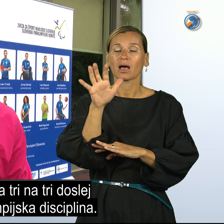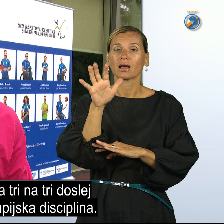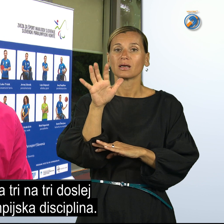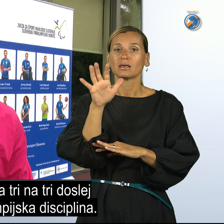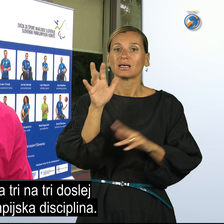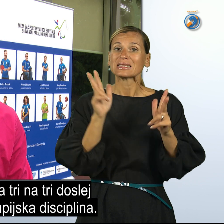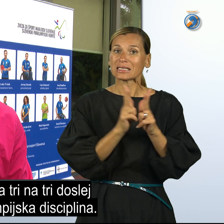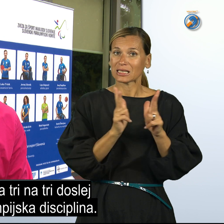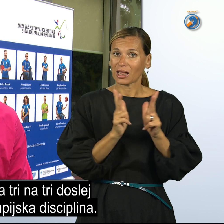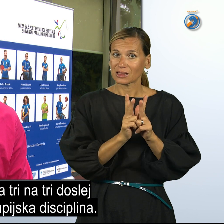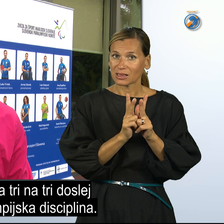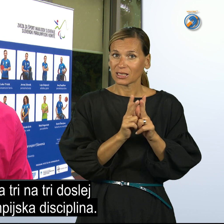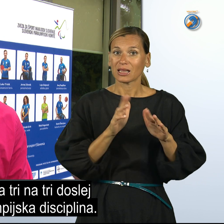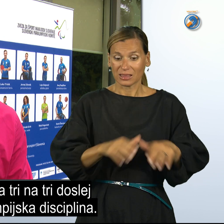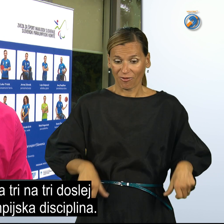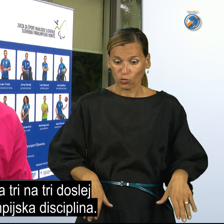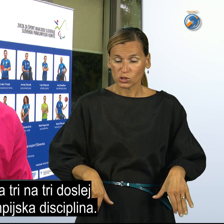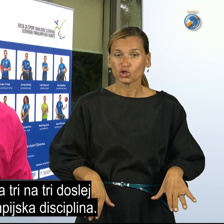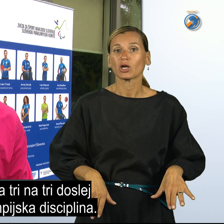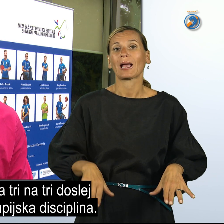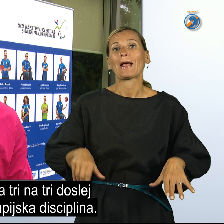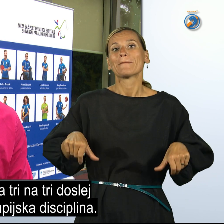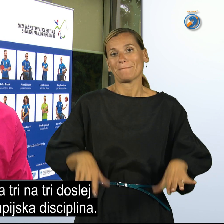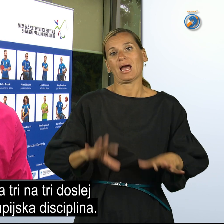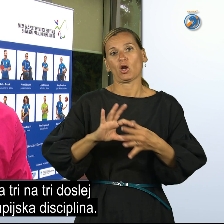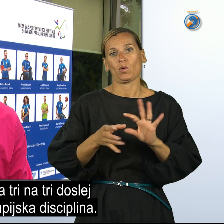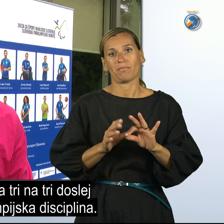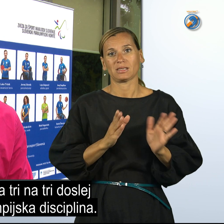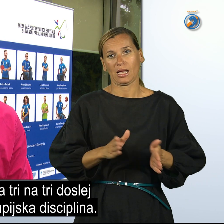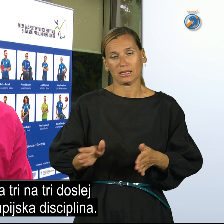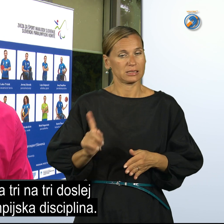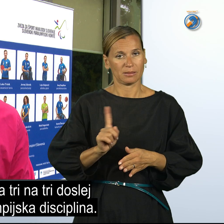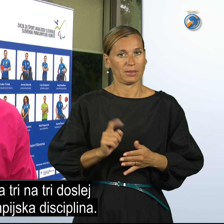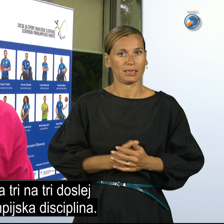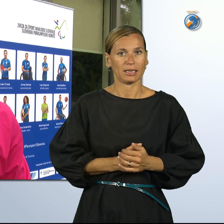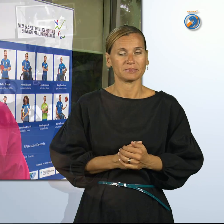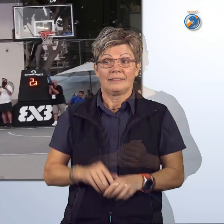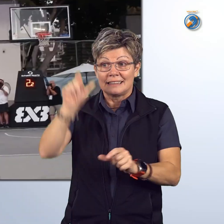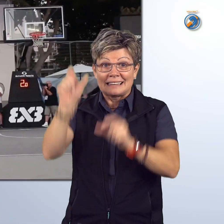košarka 3x3 na vozičkih paraolimpijska disciplina.